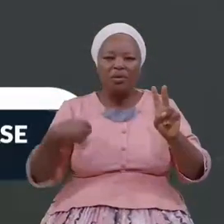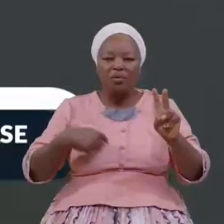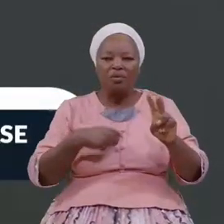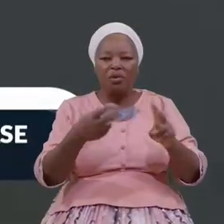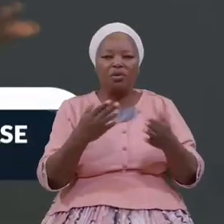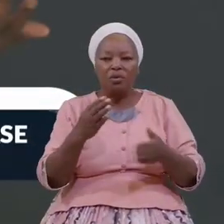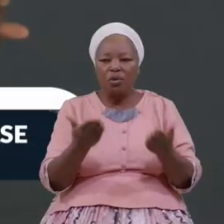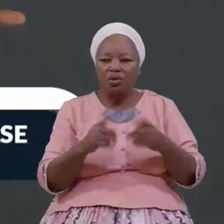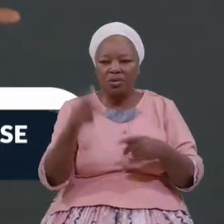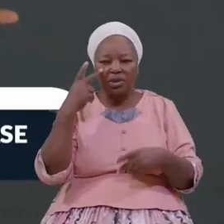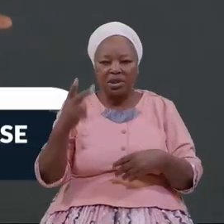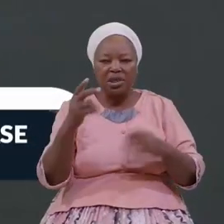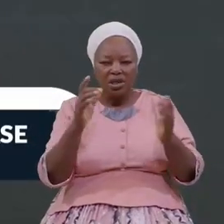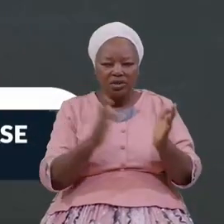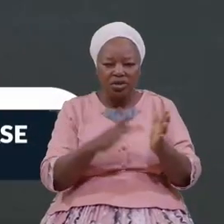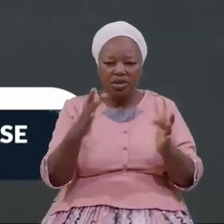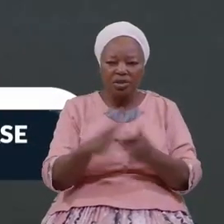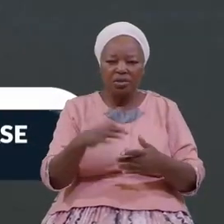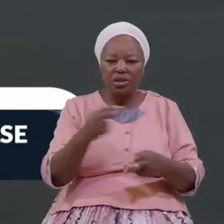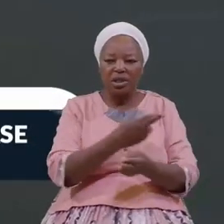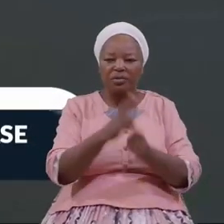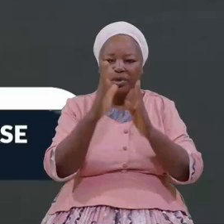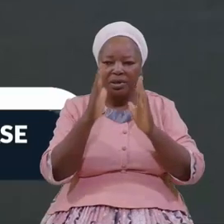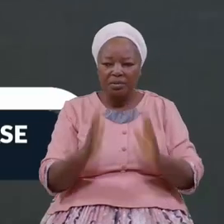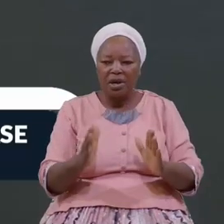voir Jésus, celui qui rachète